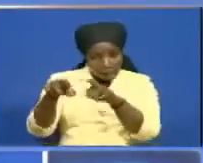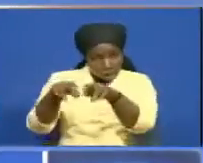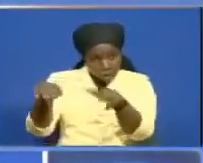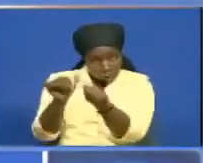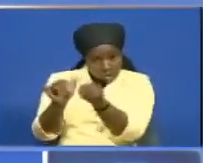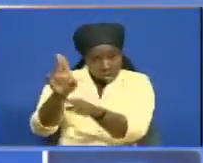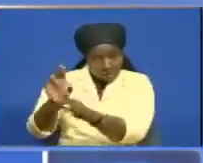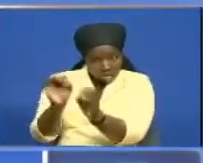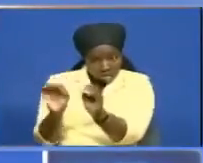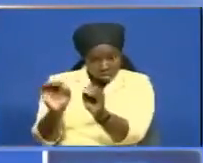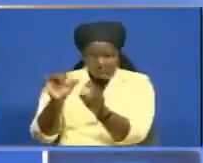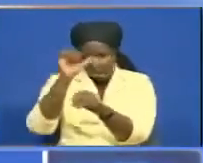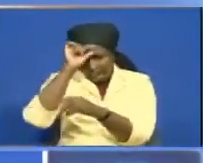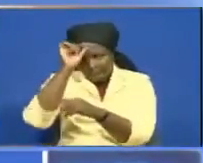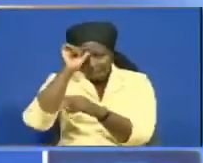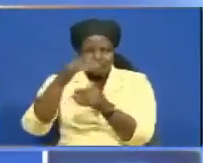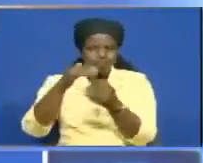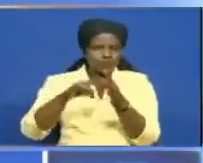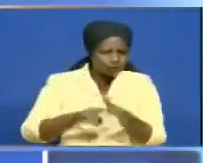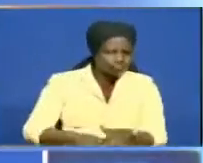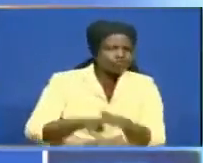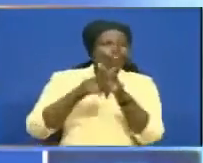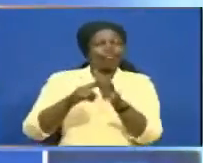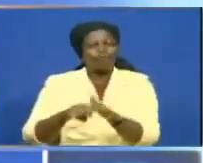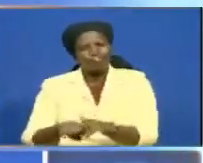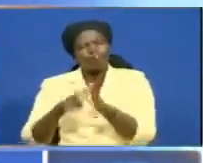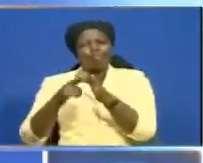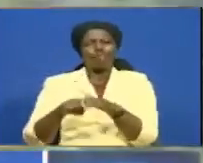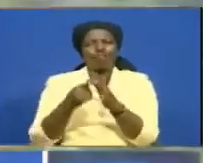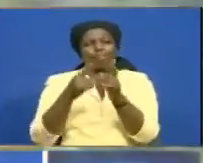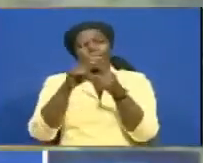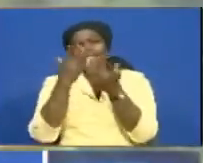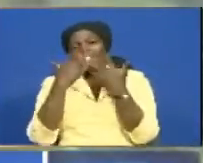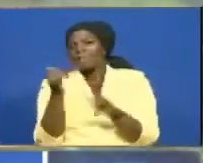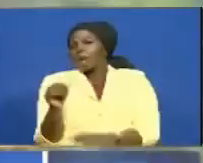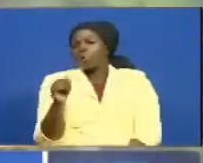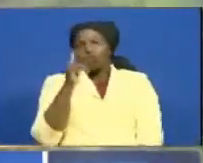kimeendelea kukarabatiwa na serikali ambazo zimekuwepo.